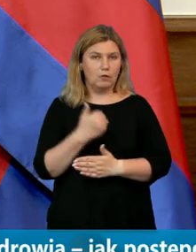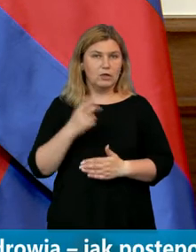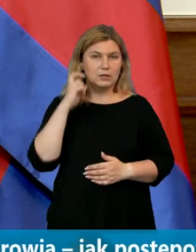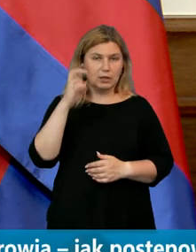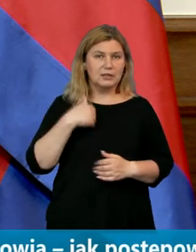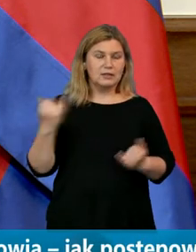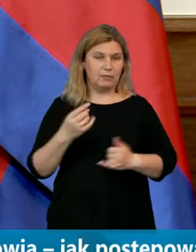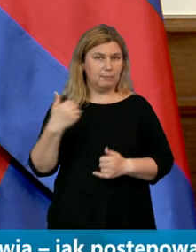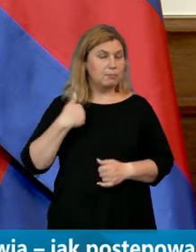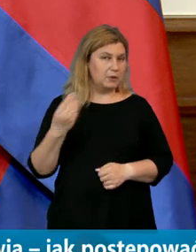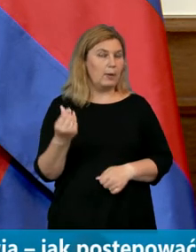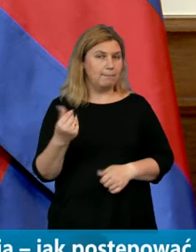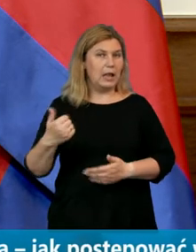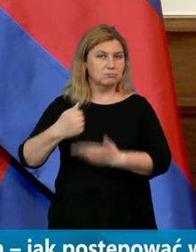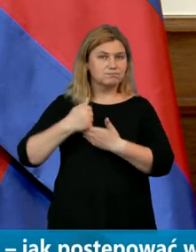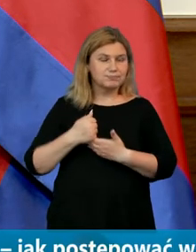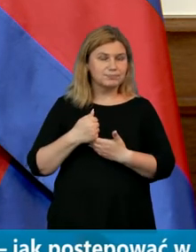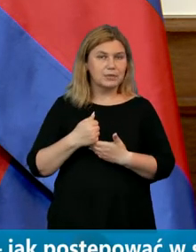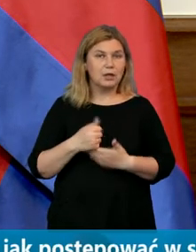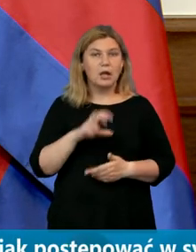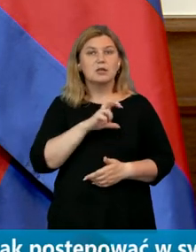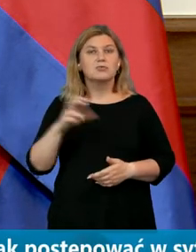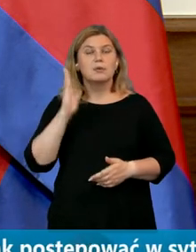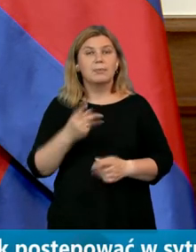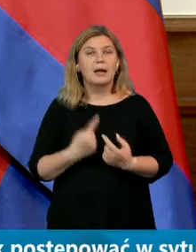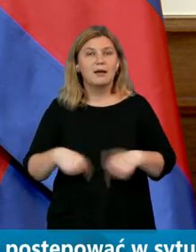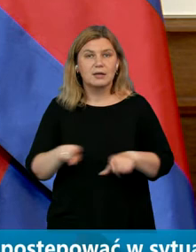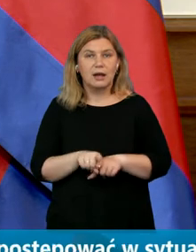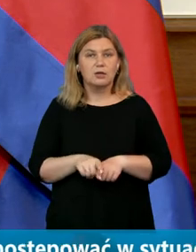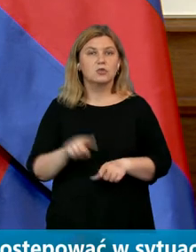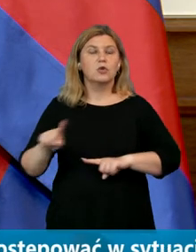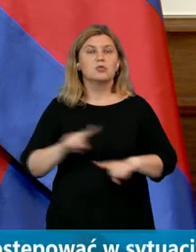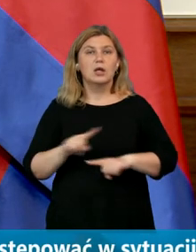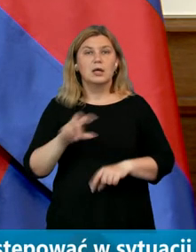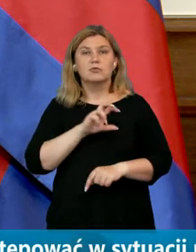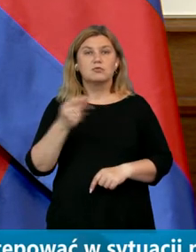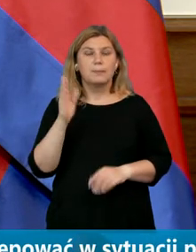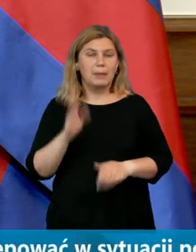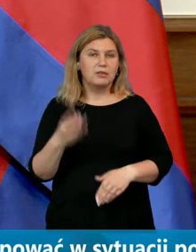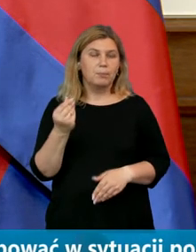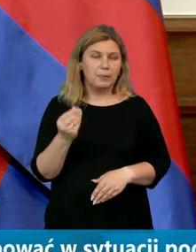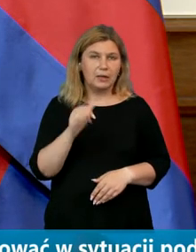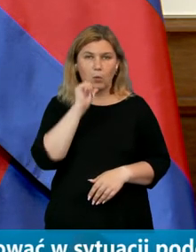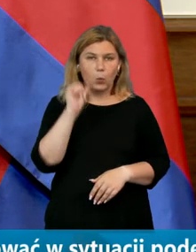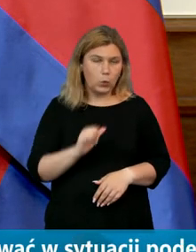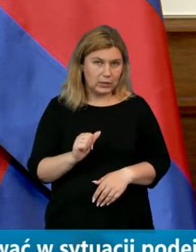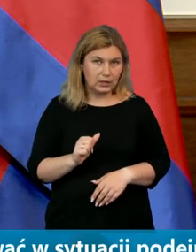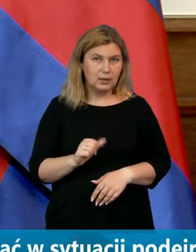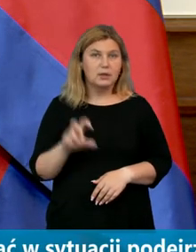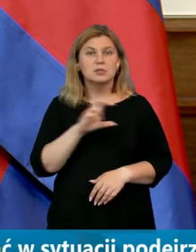nas przychodziły. Natomiast czy będzie realizowany, to zależy od tego, czy będą takie środki unijne i czy będziemy